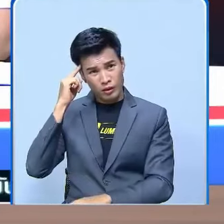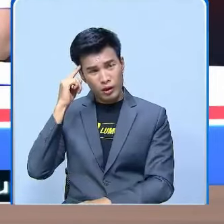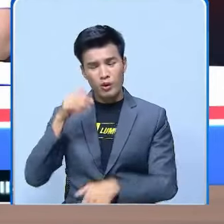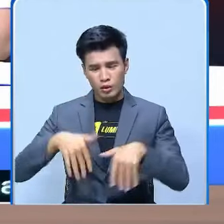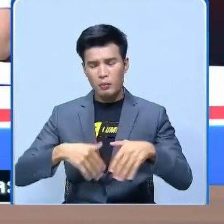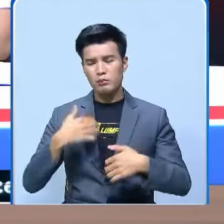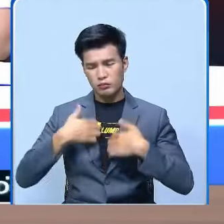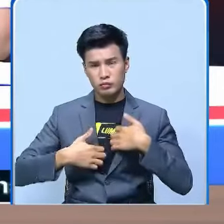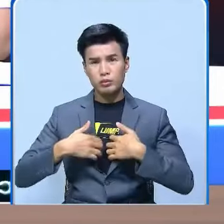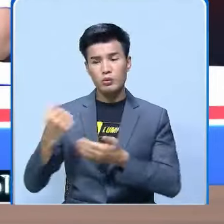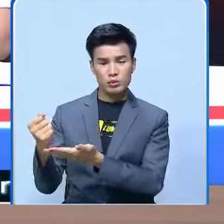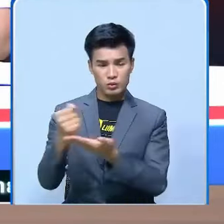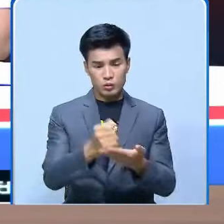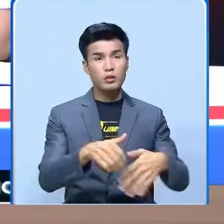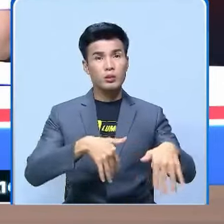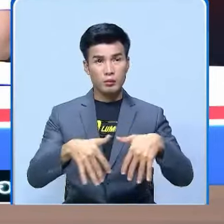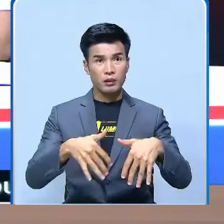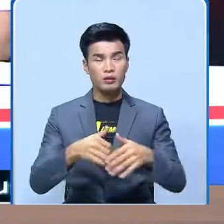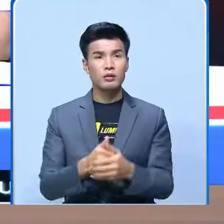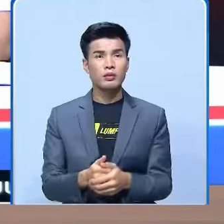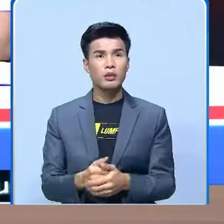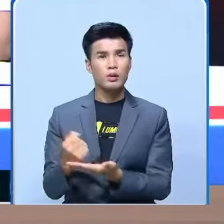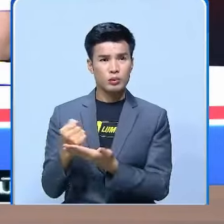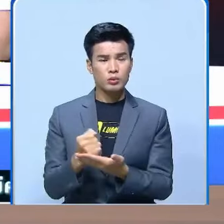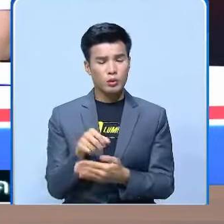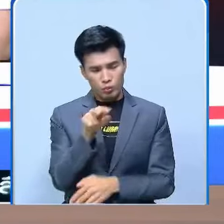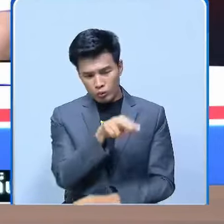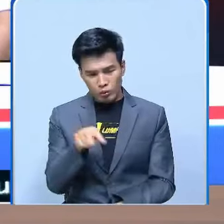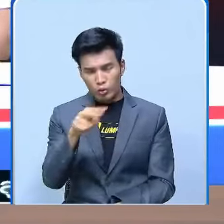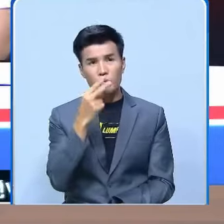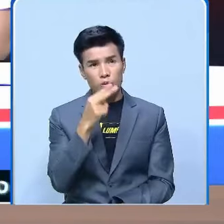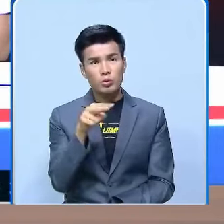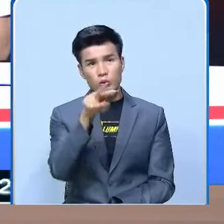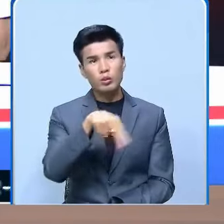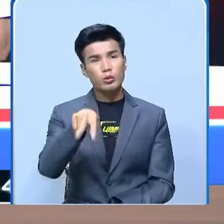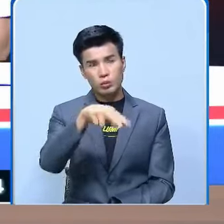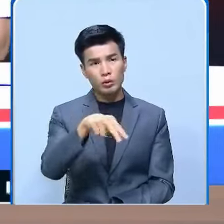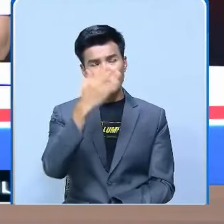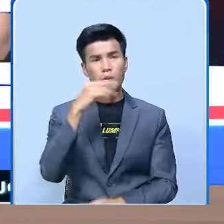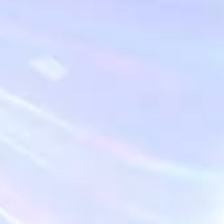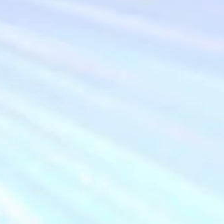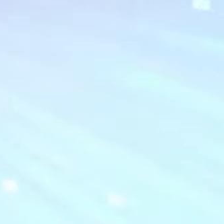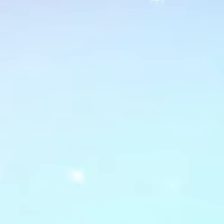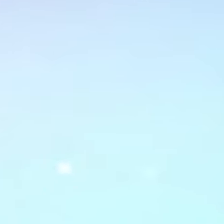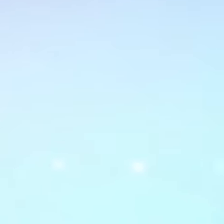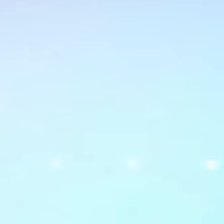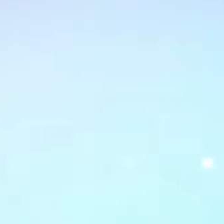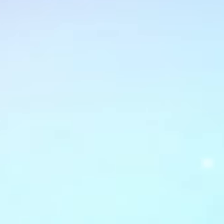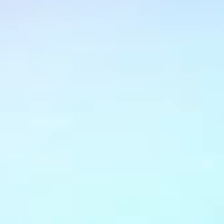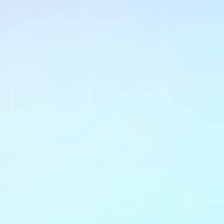านเขาเดือดร้อน ช่วยหน่อยช่วยชาวบ้านหน่อย ช่วยแบบว่าส่งสายตรวจไปตรวจสอบให้หน่อยไปตรวจตราให้หน่อยนะเพราะว่ามันเดือดร้อนจริงๆค่ะ